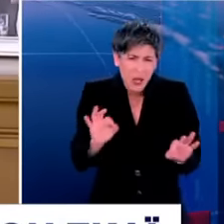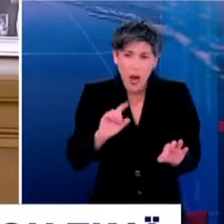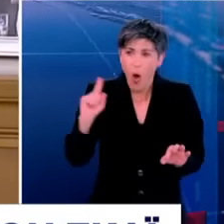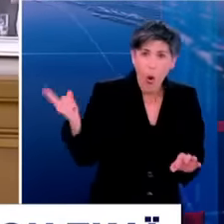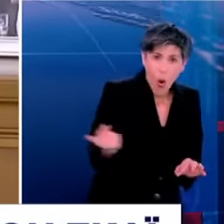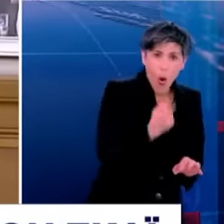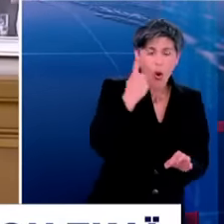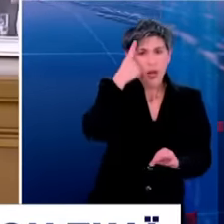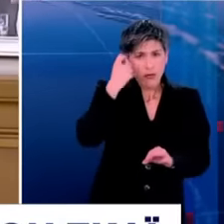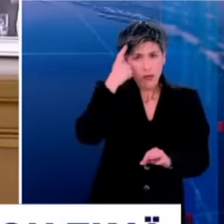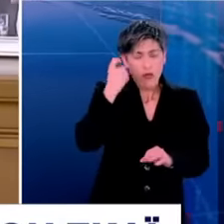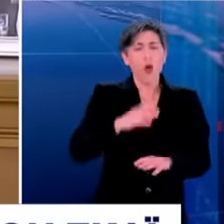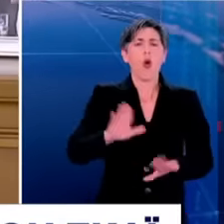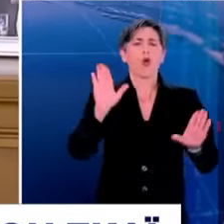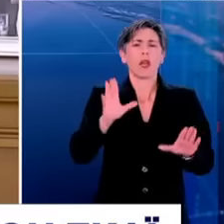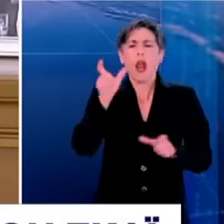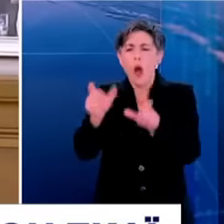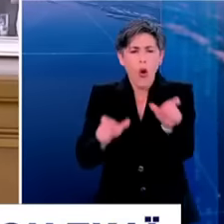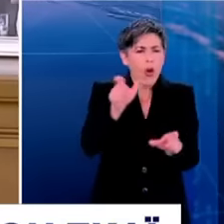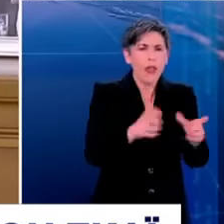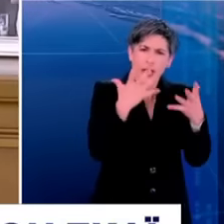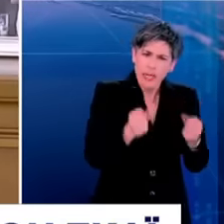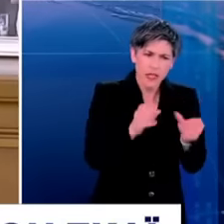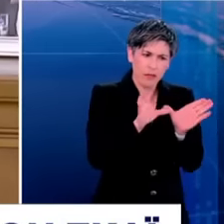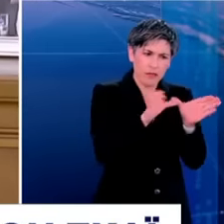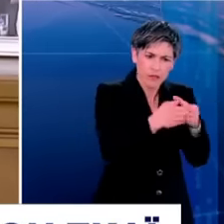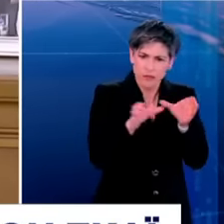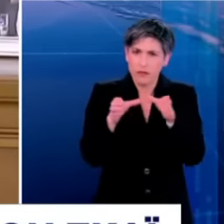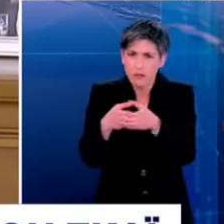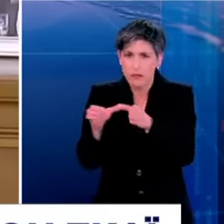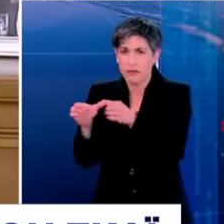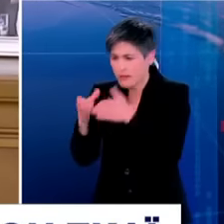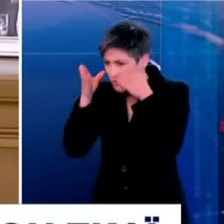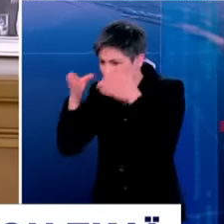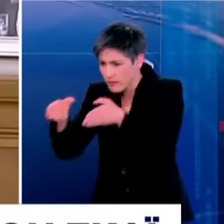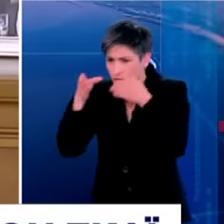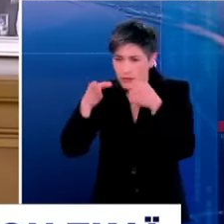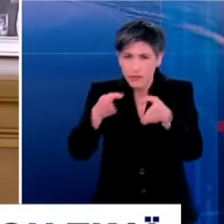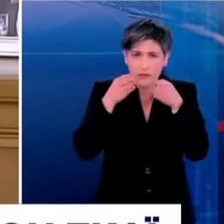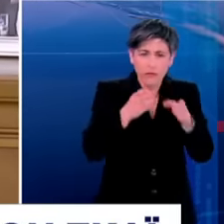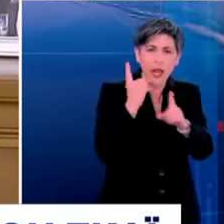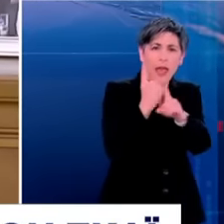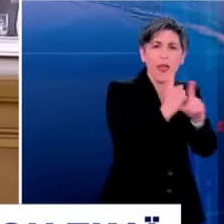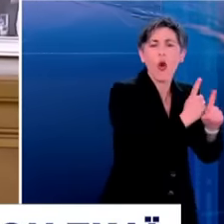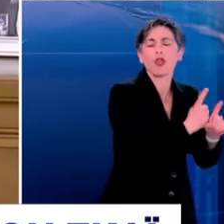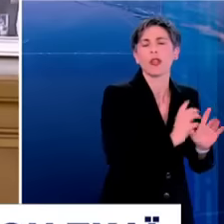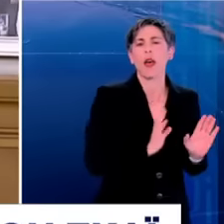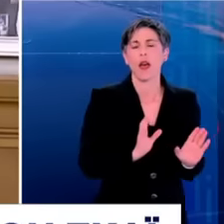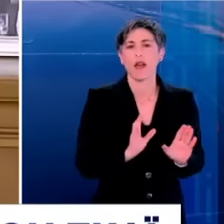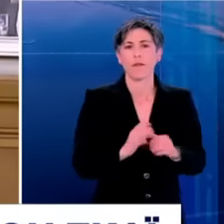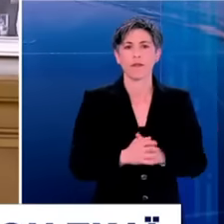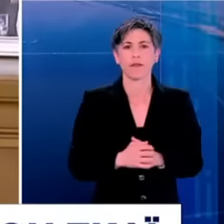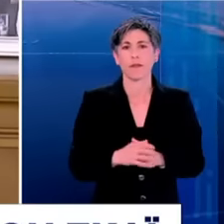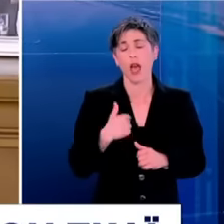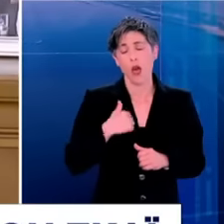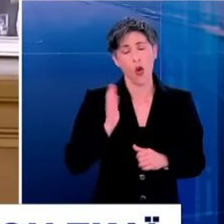που τόνει την ενδιαφέρον. Γιατί όπως ξέρετε και στο Ευρωκοινοβούλιο υπάρχει μια κατανομή σε επιτροπές και δεν ισχυρίζονται όλοι, τα ξέρουν όλα. Θα έλεγα ότι μόνο η Νέα Δημοκρατία